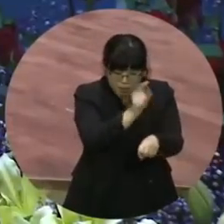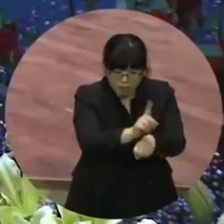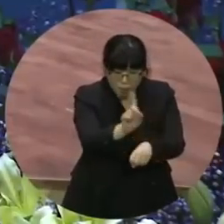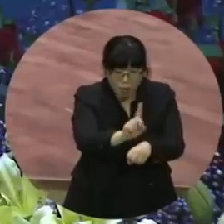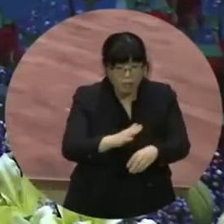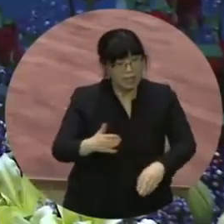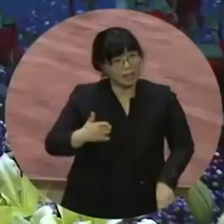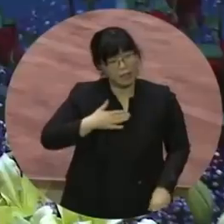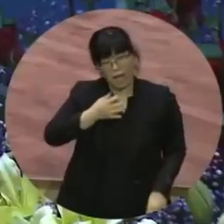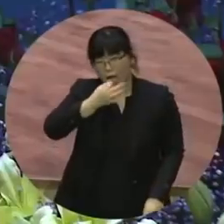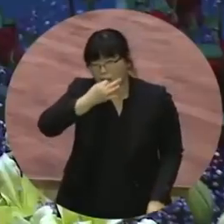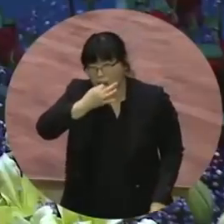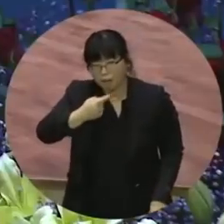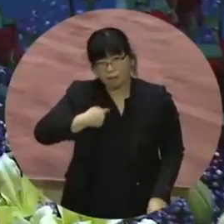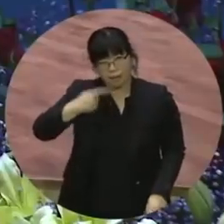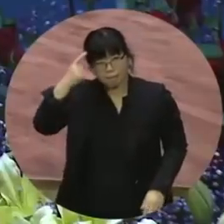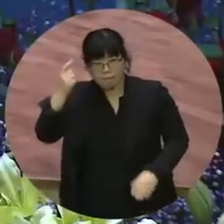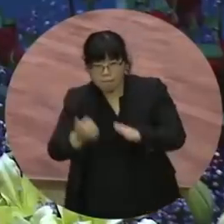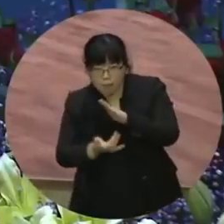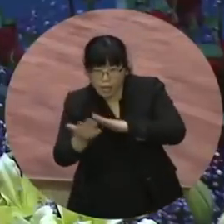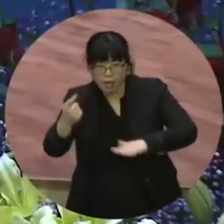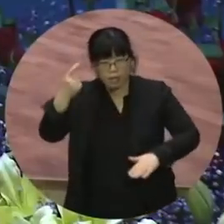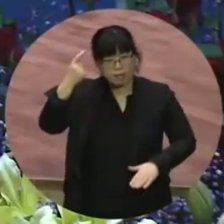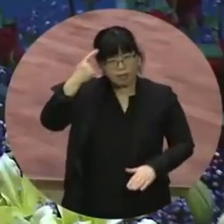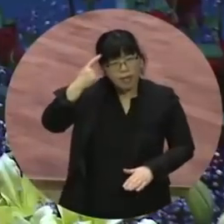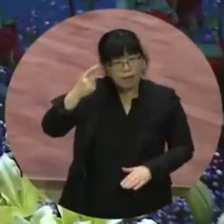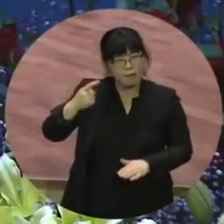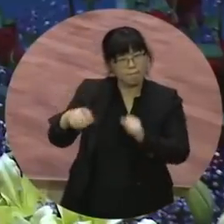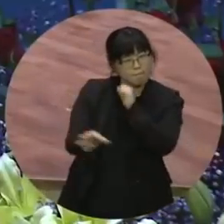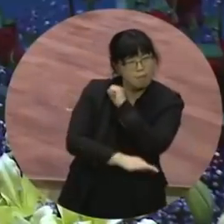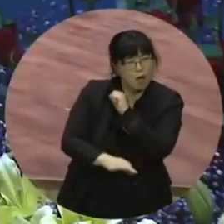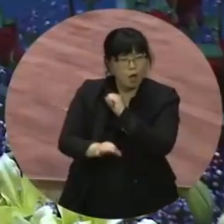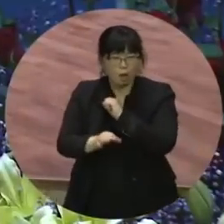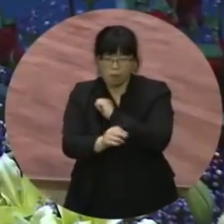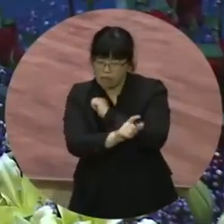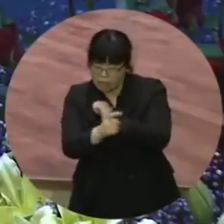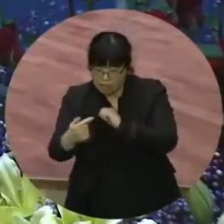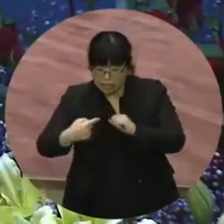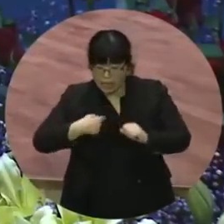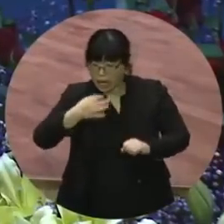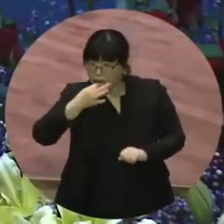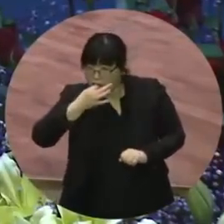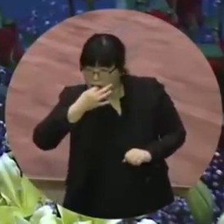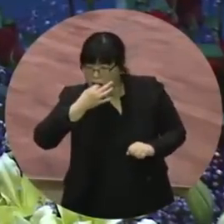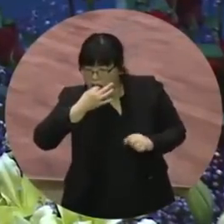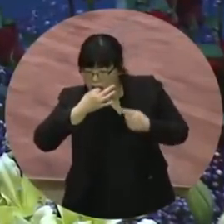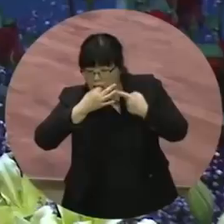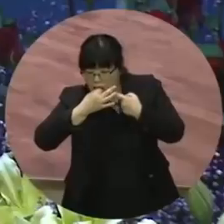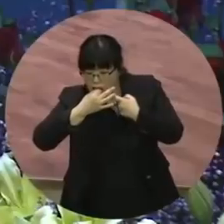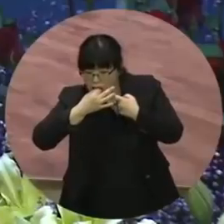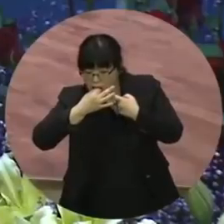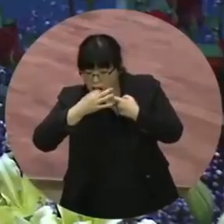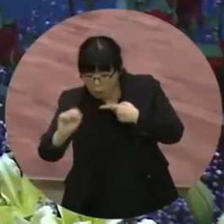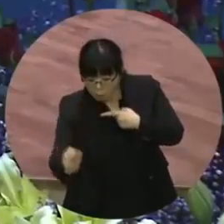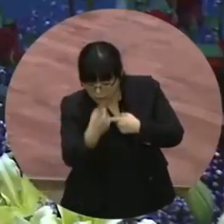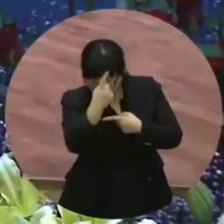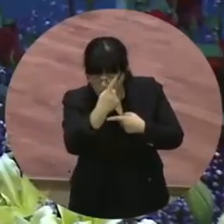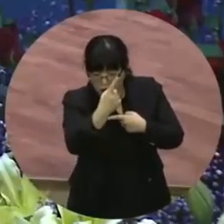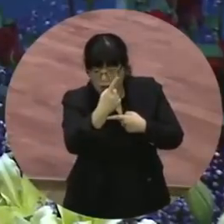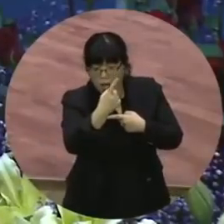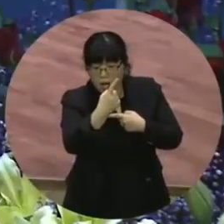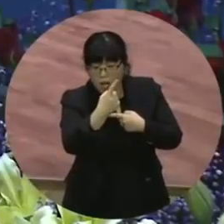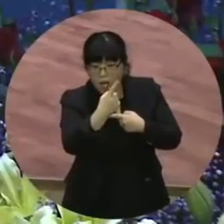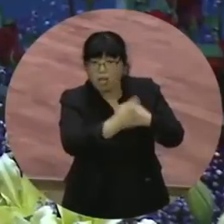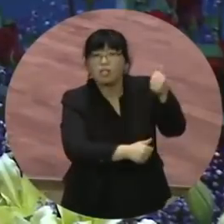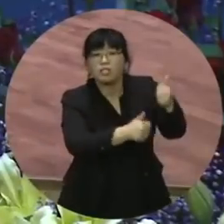사단이 주는 건 대부분 다 욕심 때문이에요. 욕심으로 출발합니다. 세상